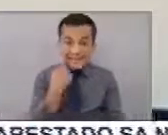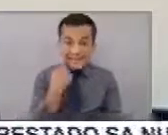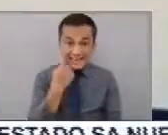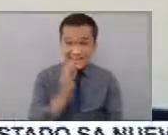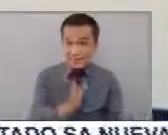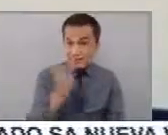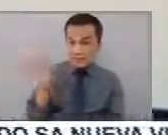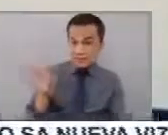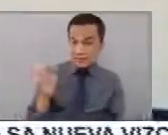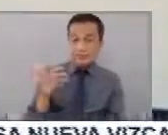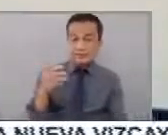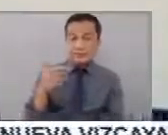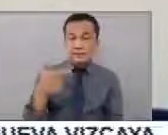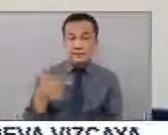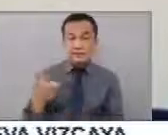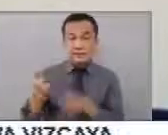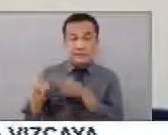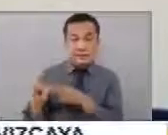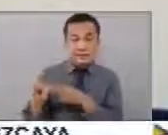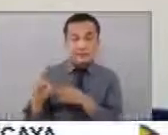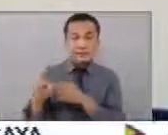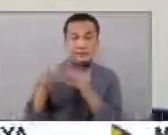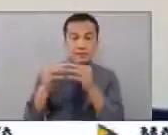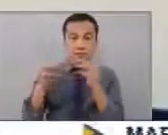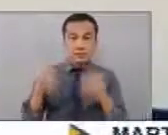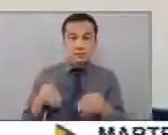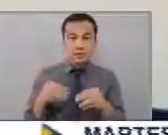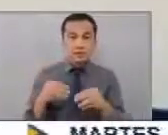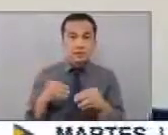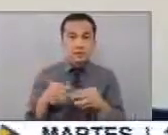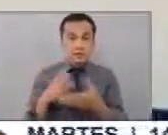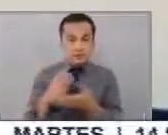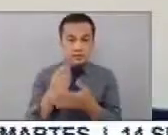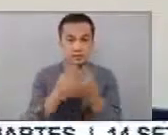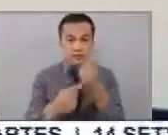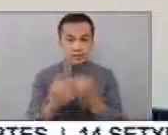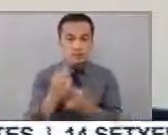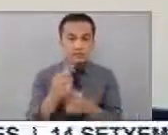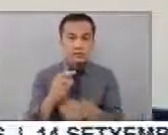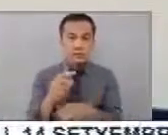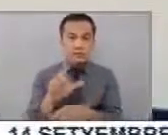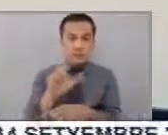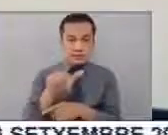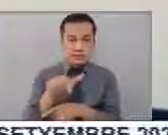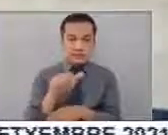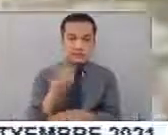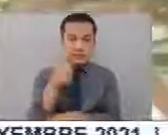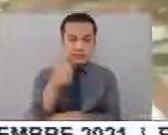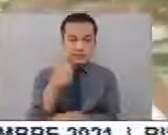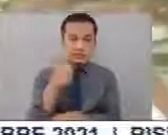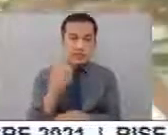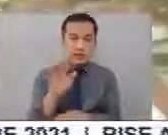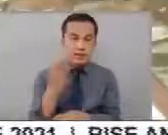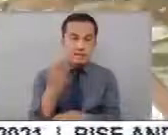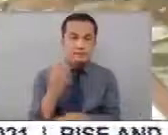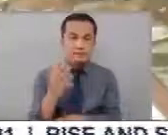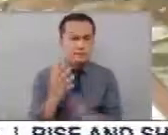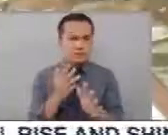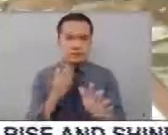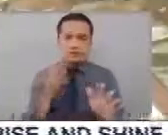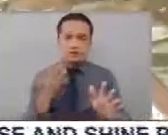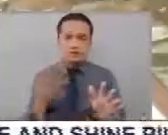patients. Si Hana Salcedo sa detalye. Rise and shine, Hana!